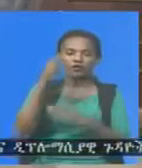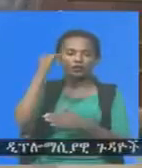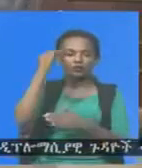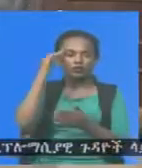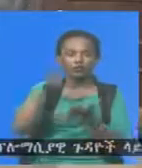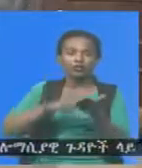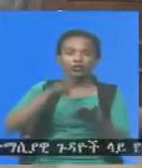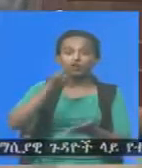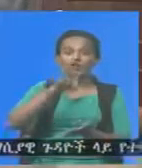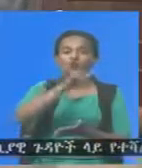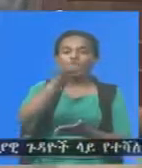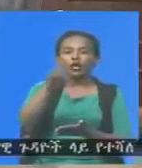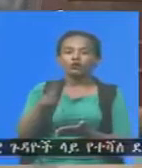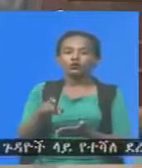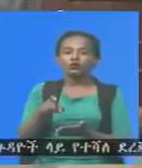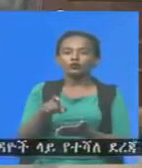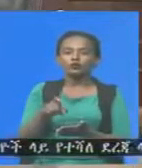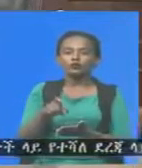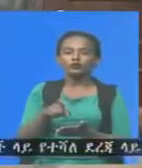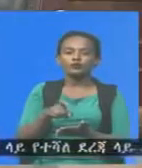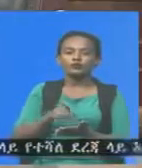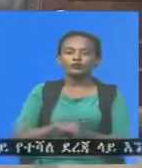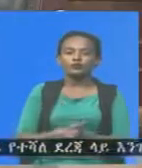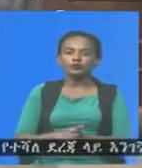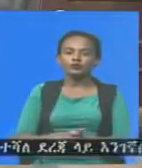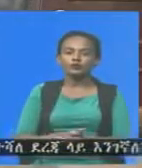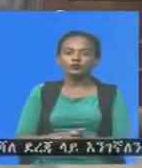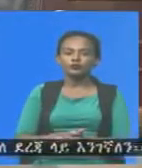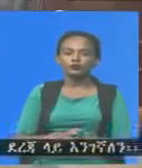ለተነሱ ጥያቄ ምላሽ እንዲሰጡ